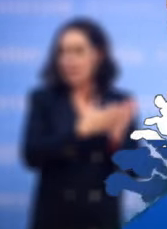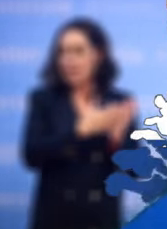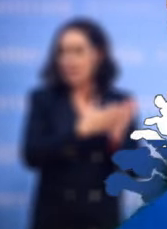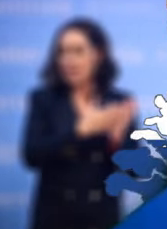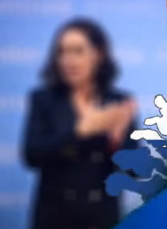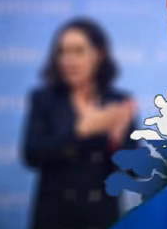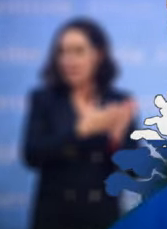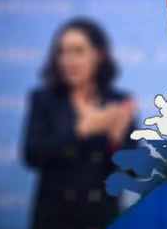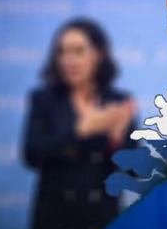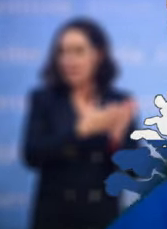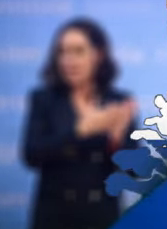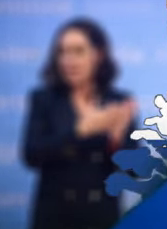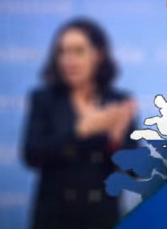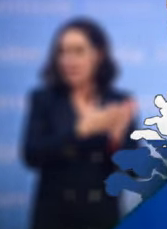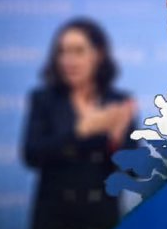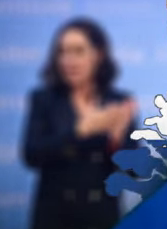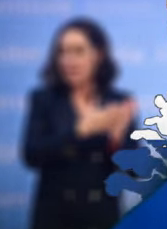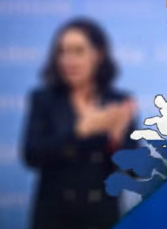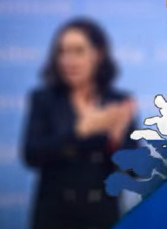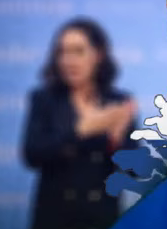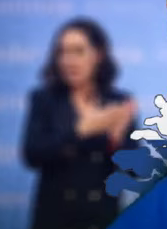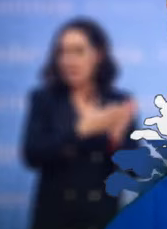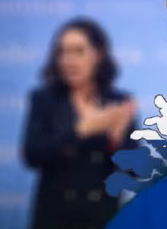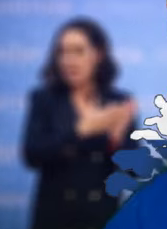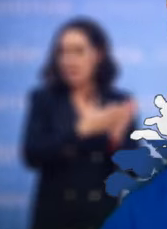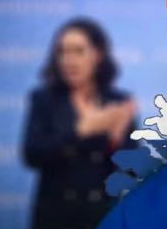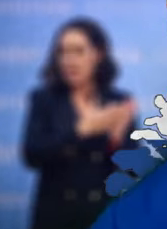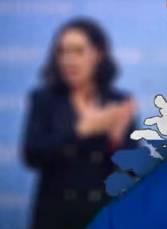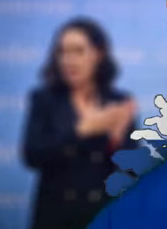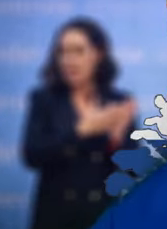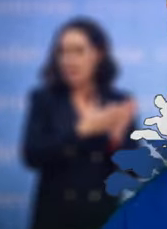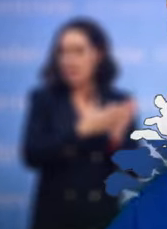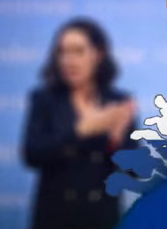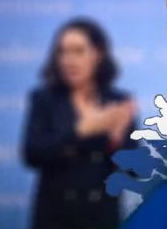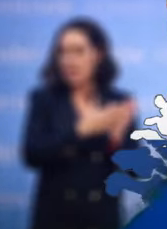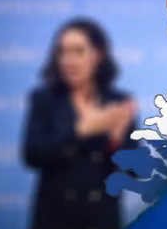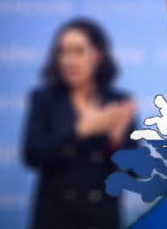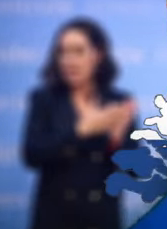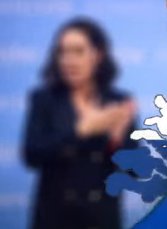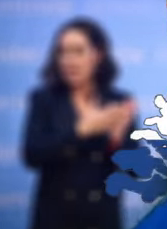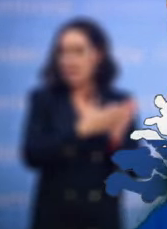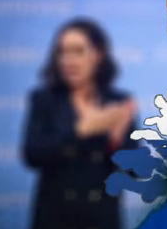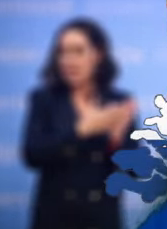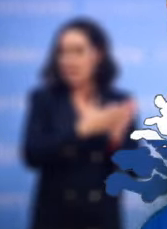eigenlijk is het eigenlijk een beetje voor de boel in Nederland, laten we eerlijk zijn.